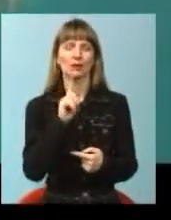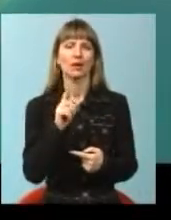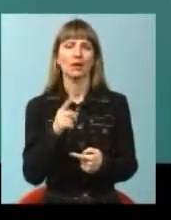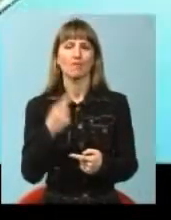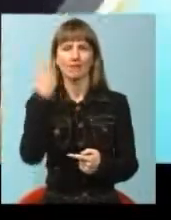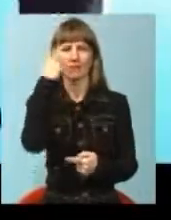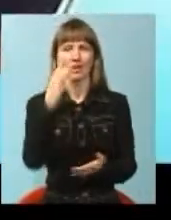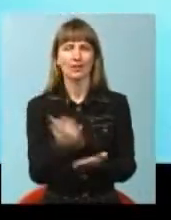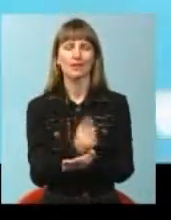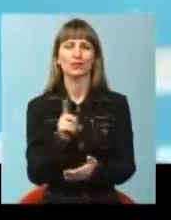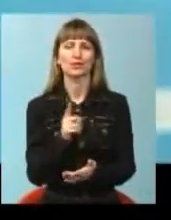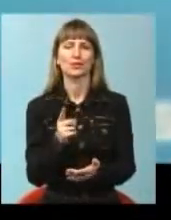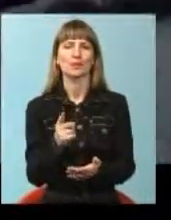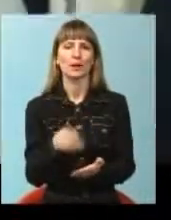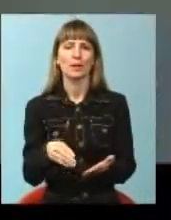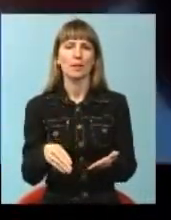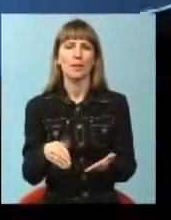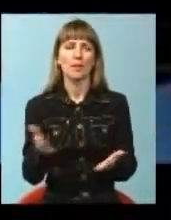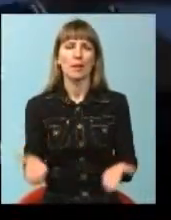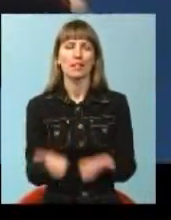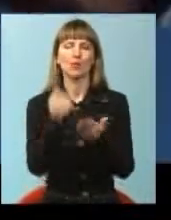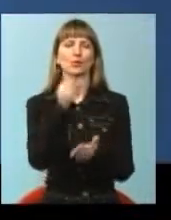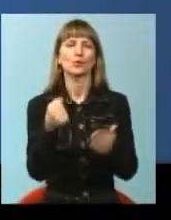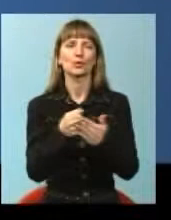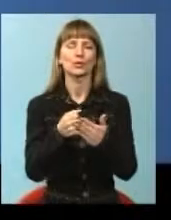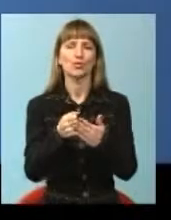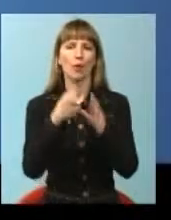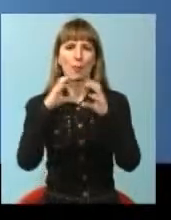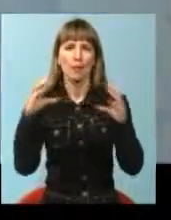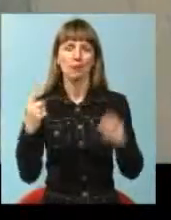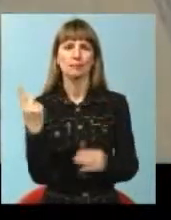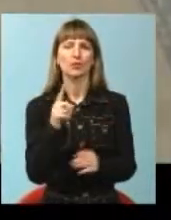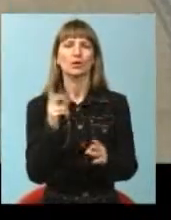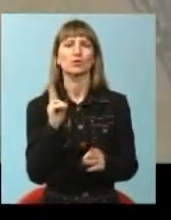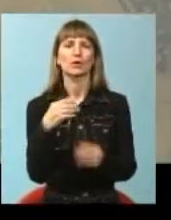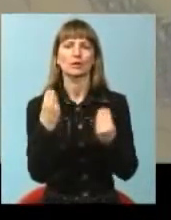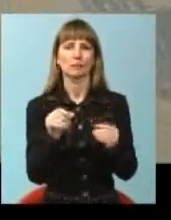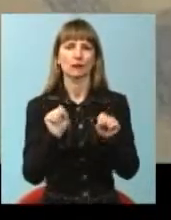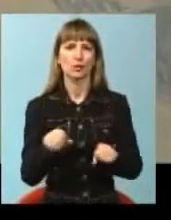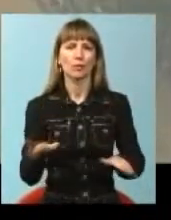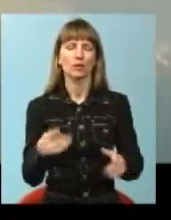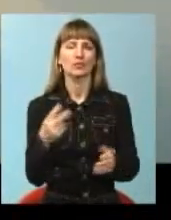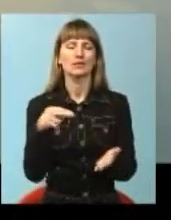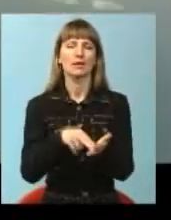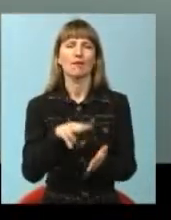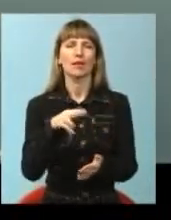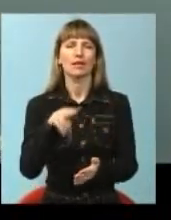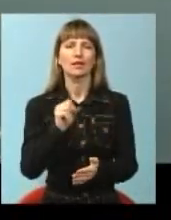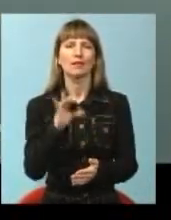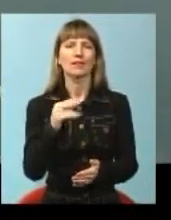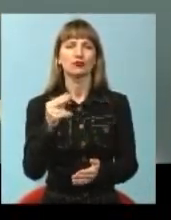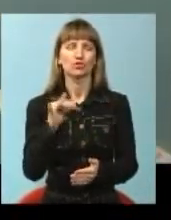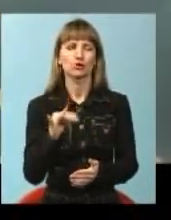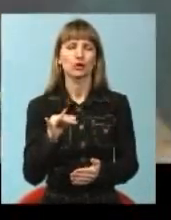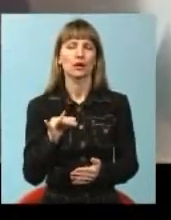спеціальних винаходів, що підіймають людину до хмар. Першим вченим, хто захотів надати людині можливість політати, став Леонардо да Вінчі. Жив